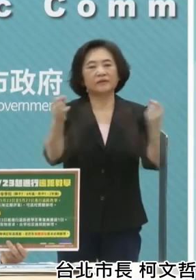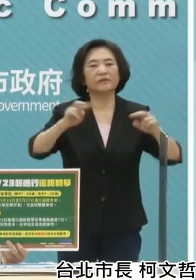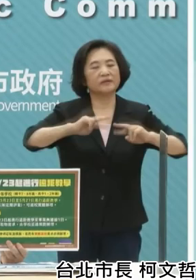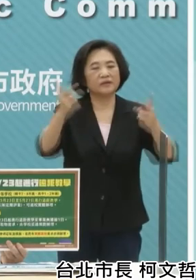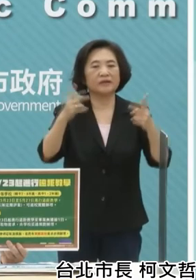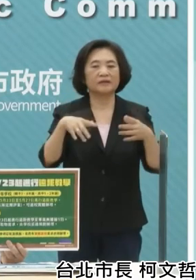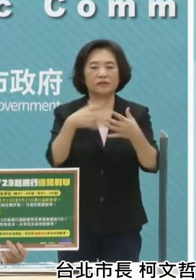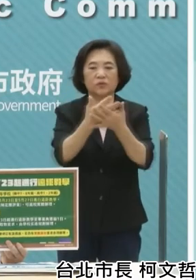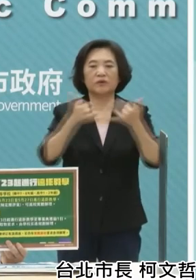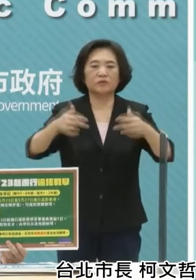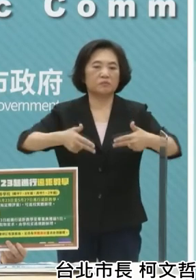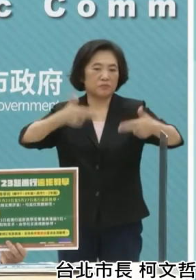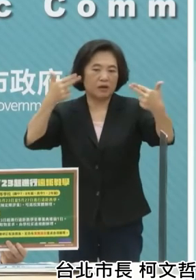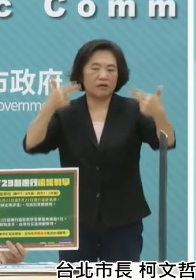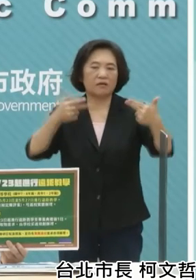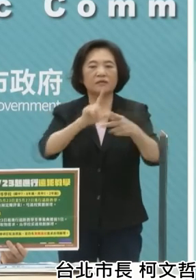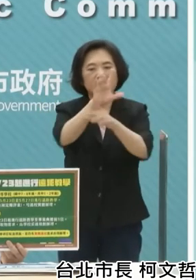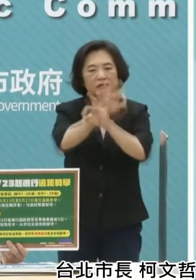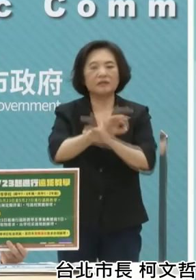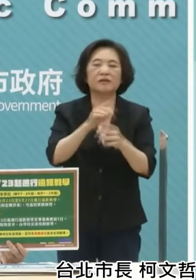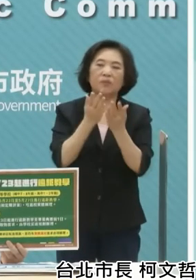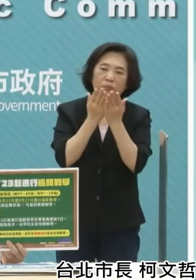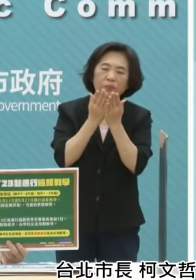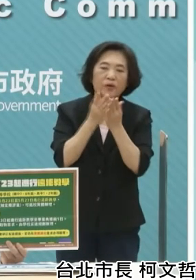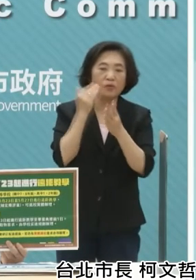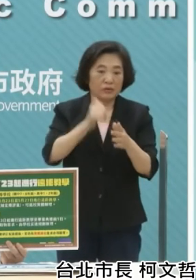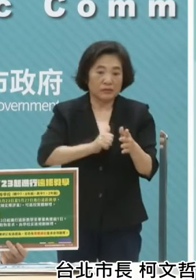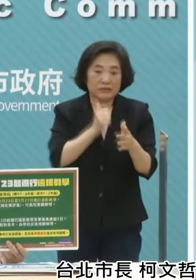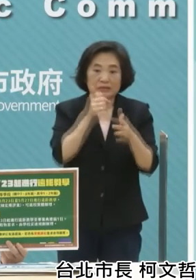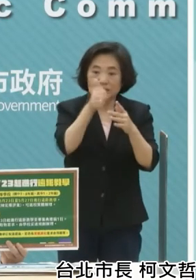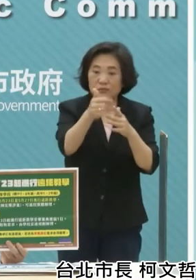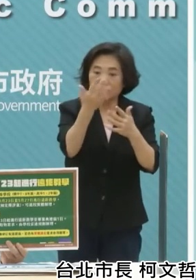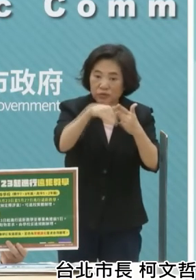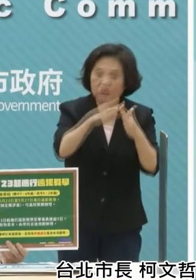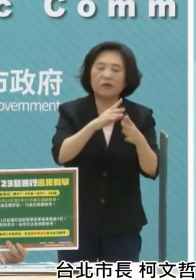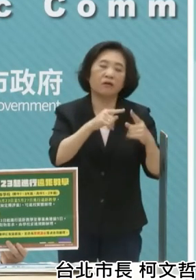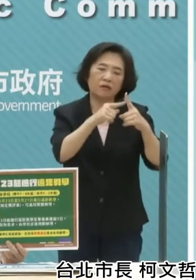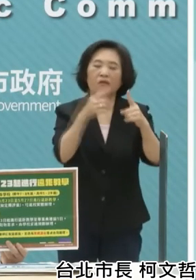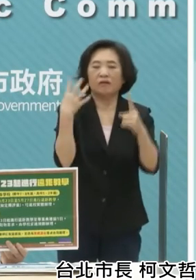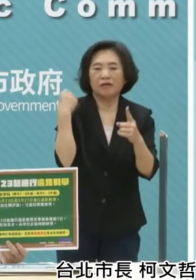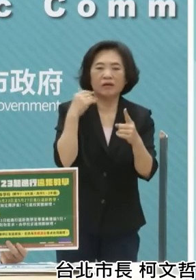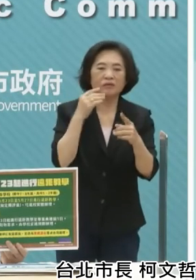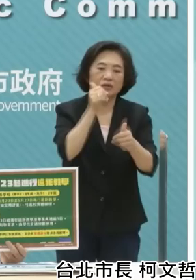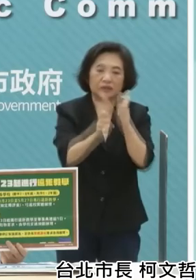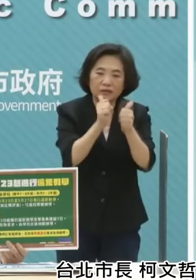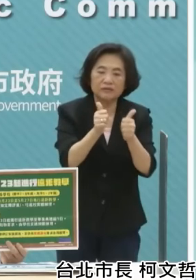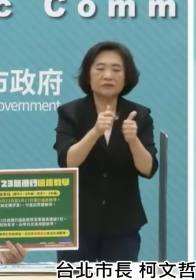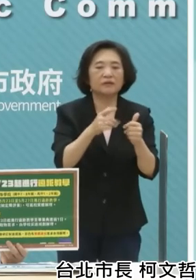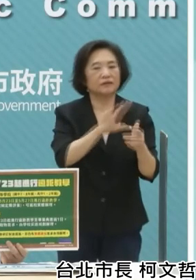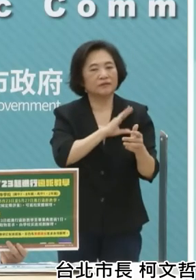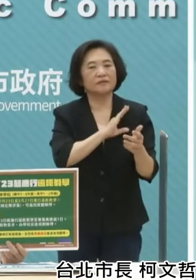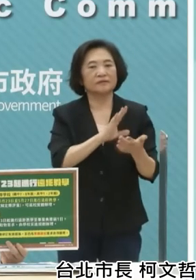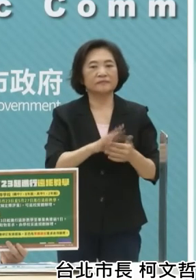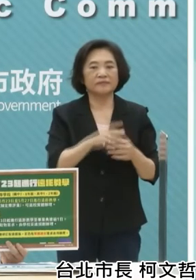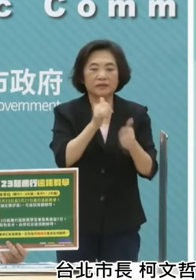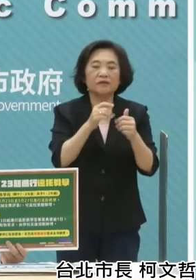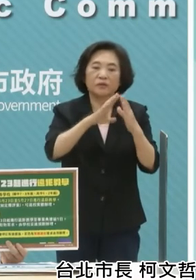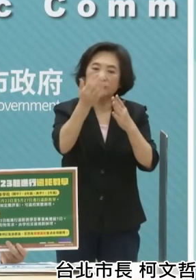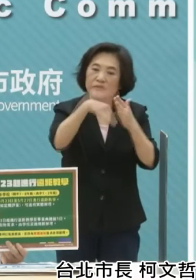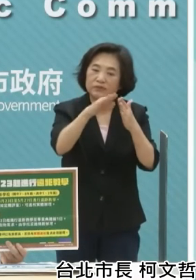需要到学校来就来，所以考试啊，那可以返校实体办理。所